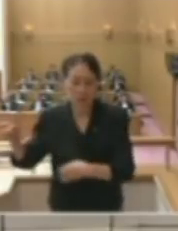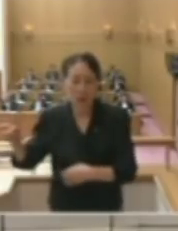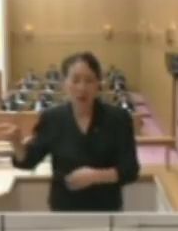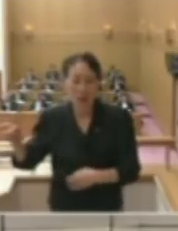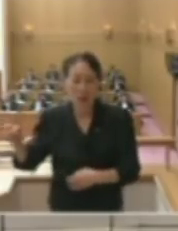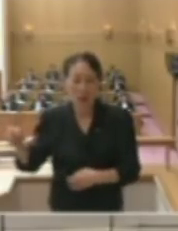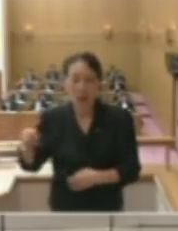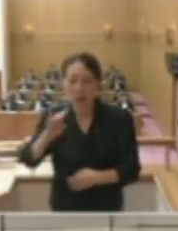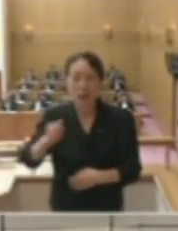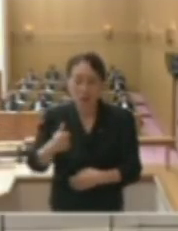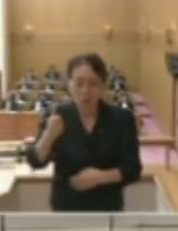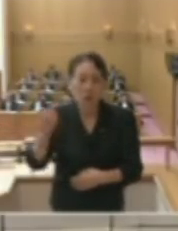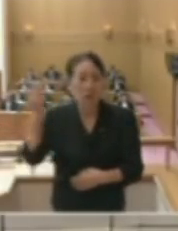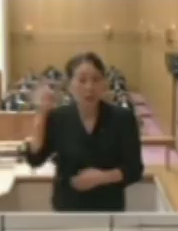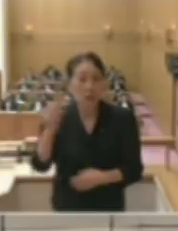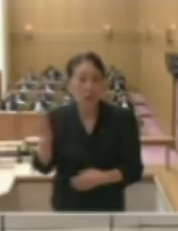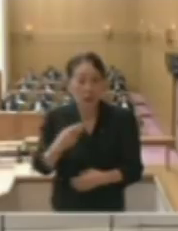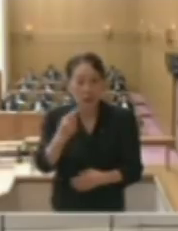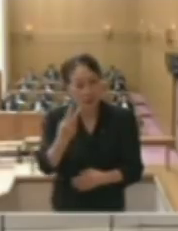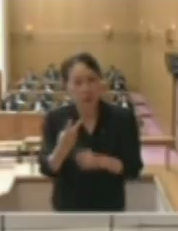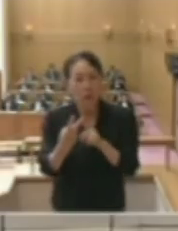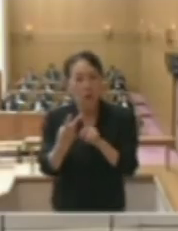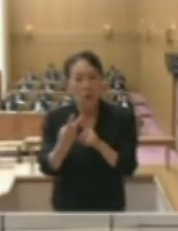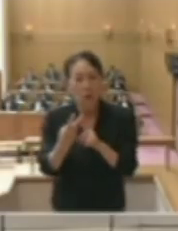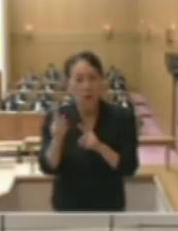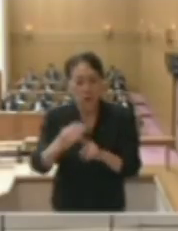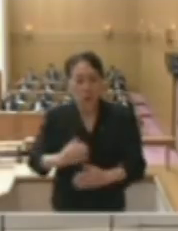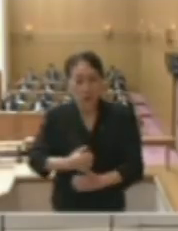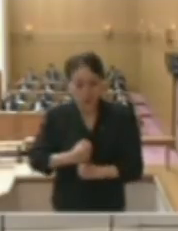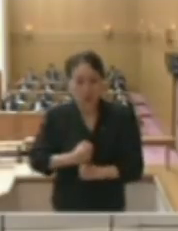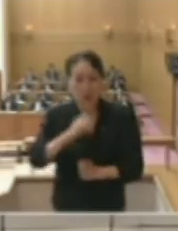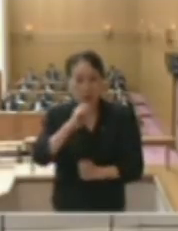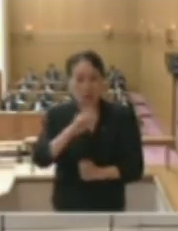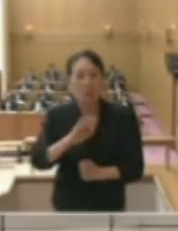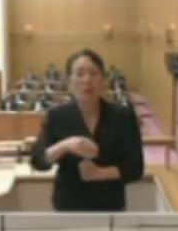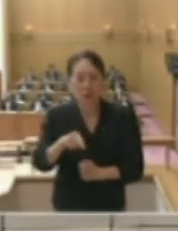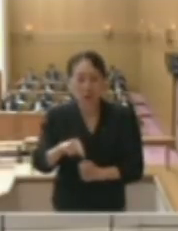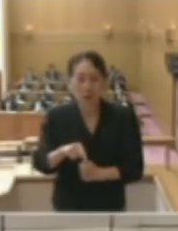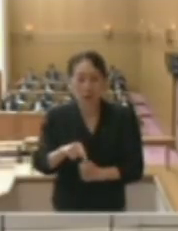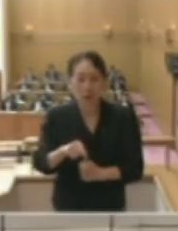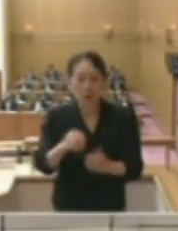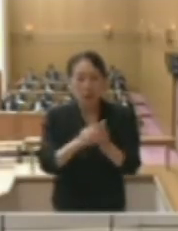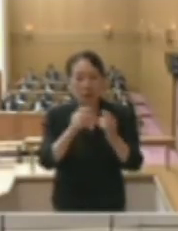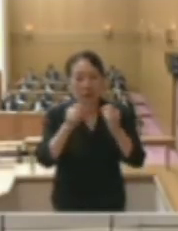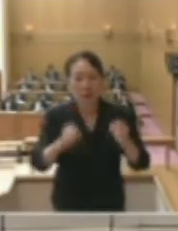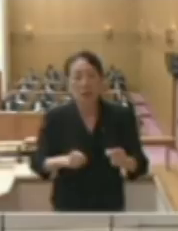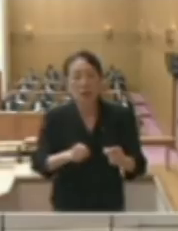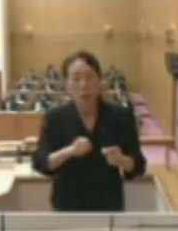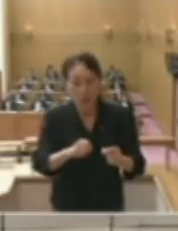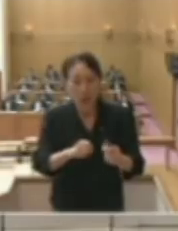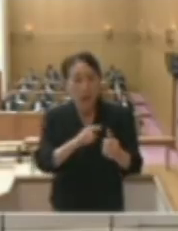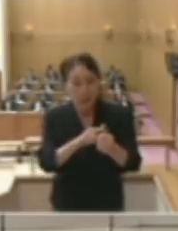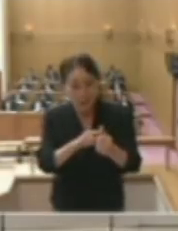先ほどから2度ほど再三注意をさせていただきました。石岡議員、議長の命令